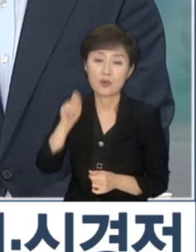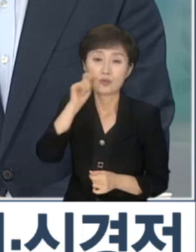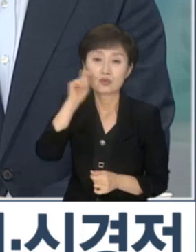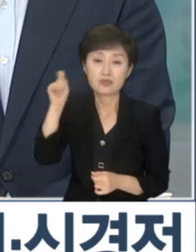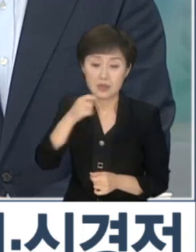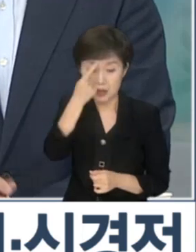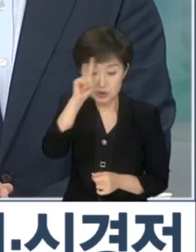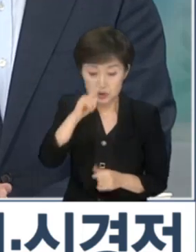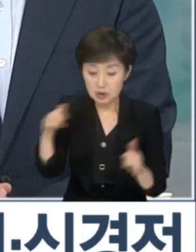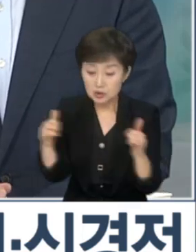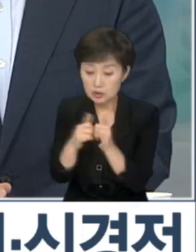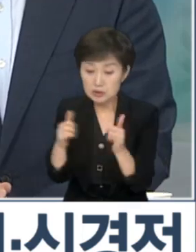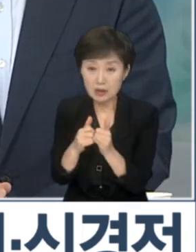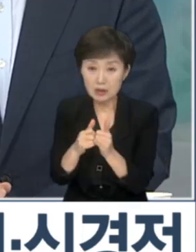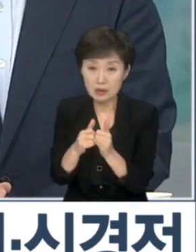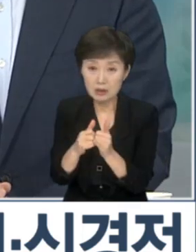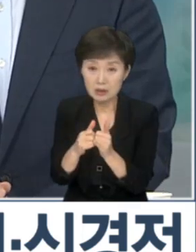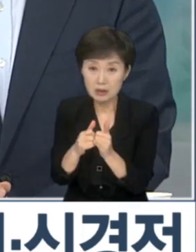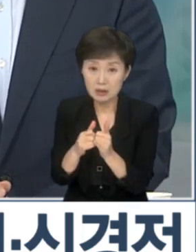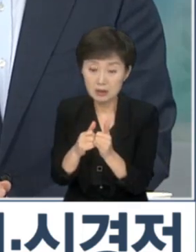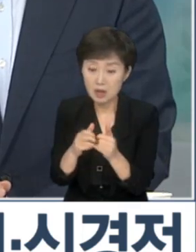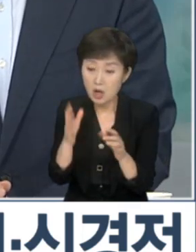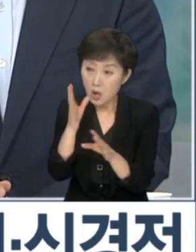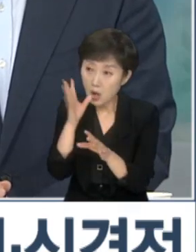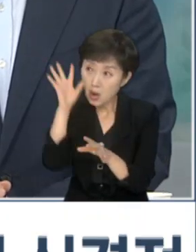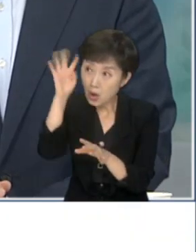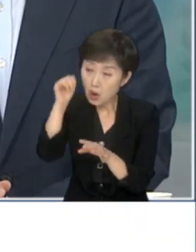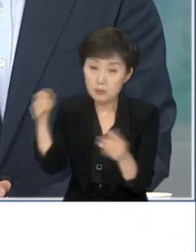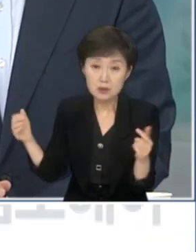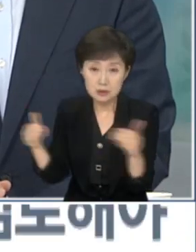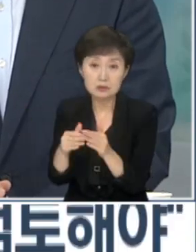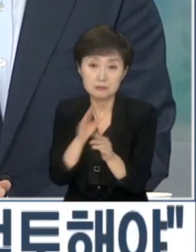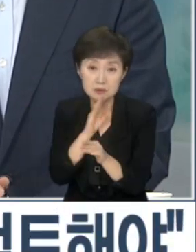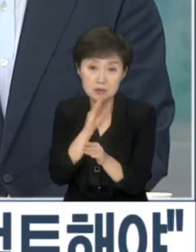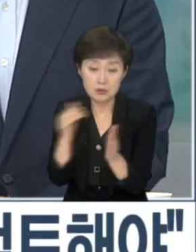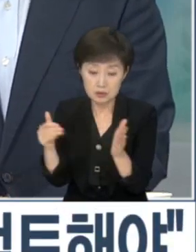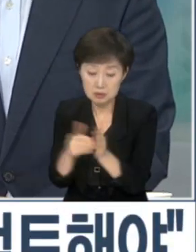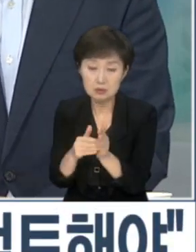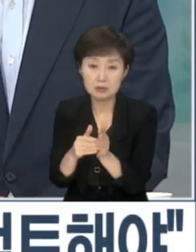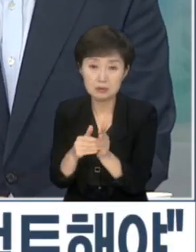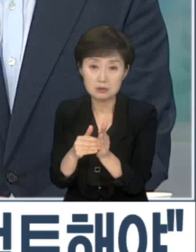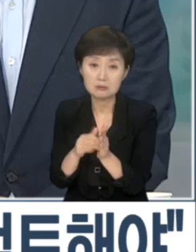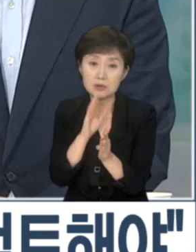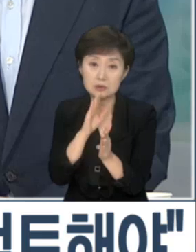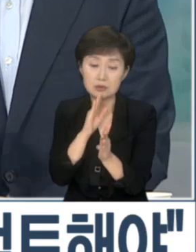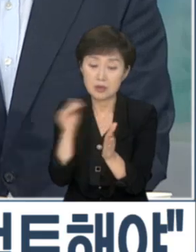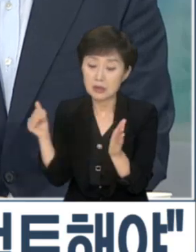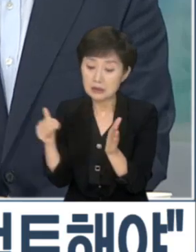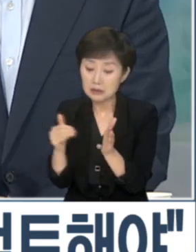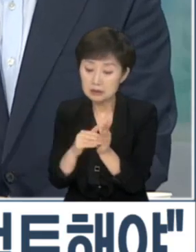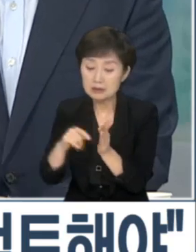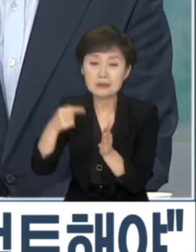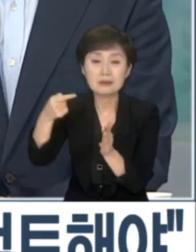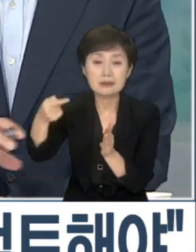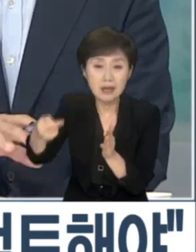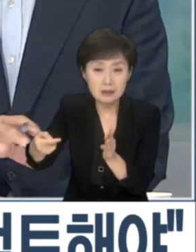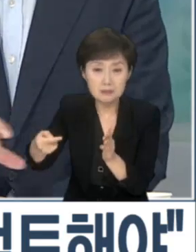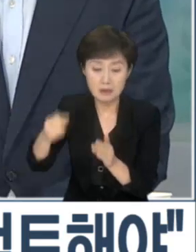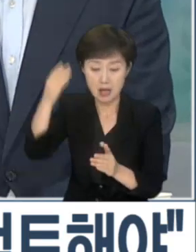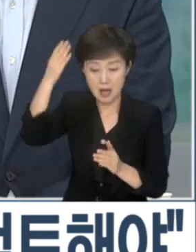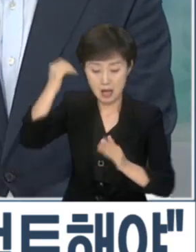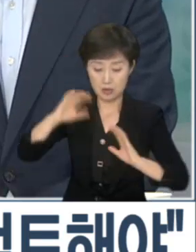우크라이나와 러시아 전쟁 끝나요 언젠가는 끝납니다 그 끝났을 때 다시 또 대한민국의